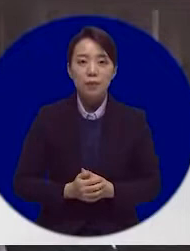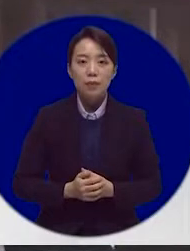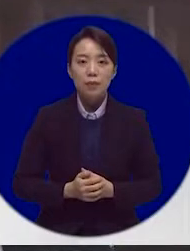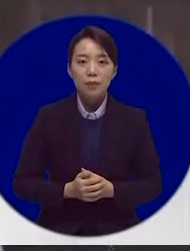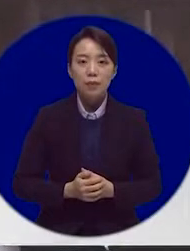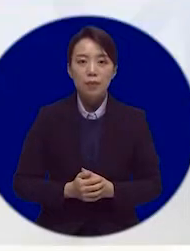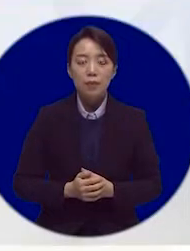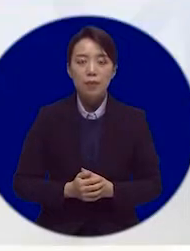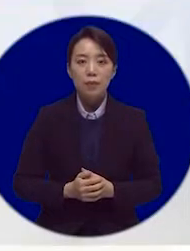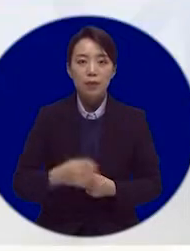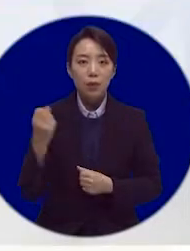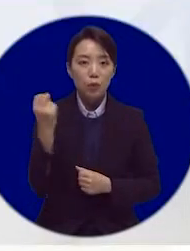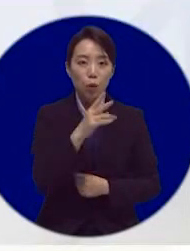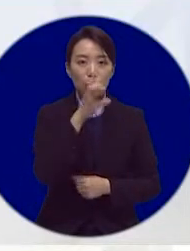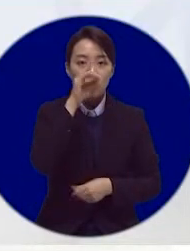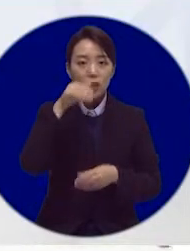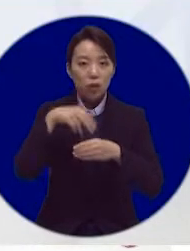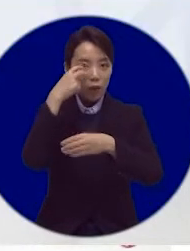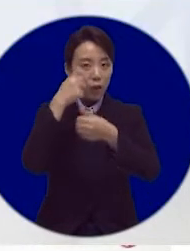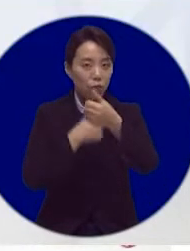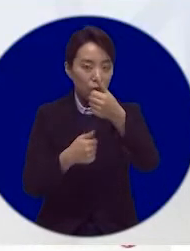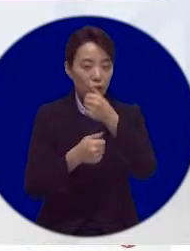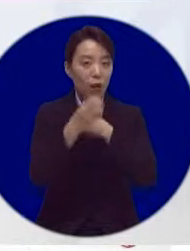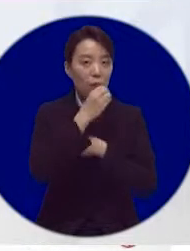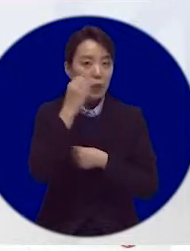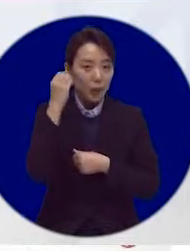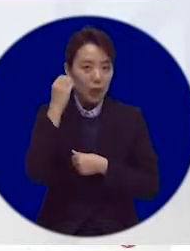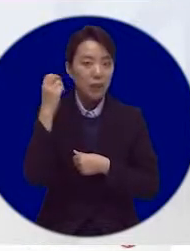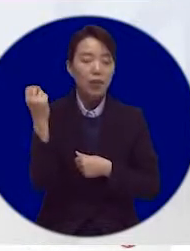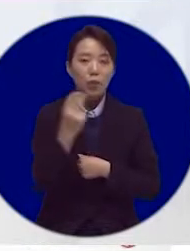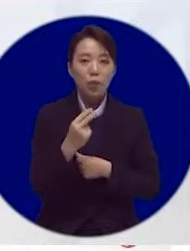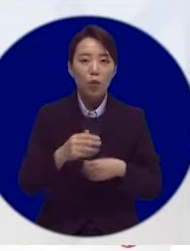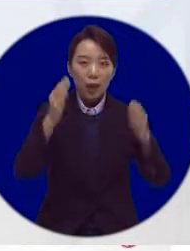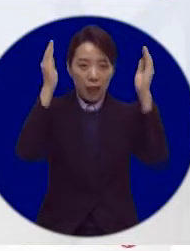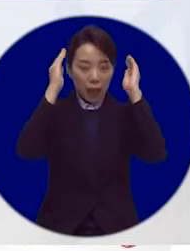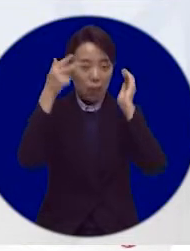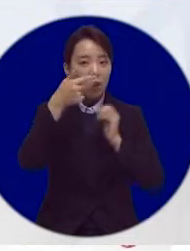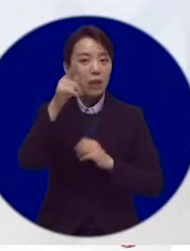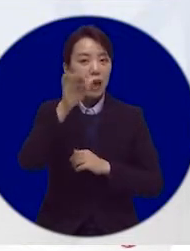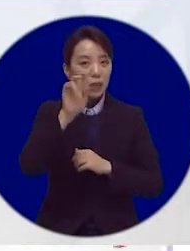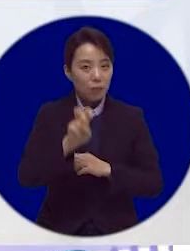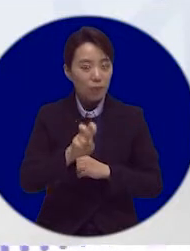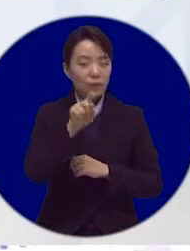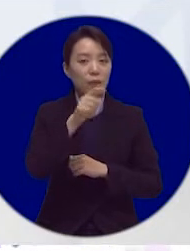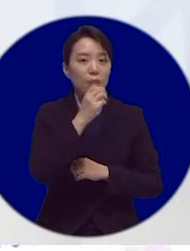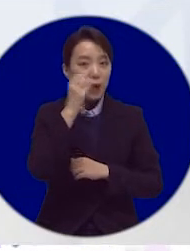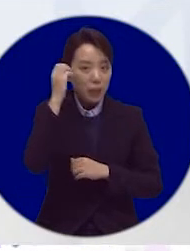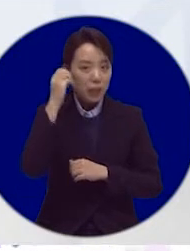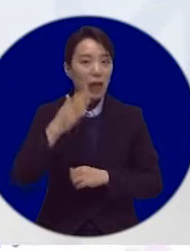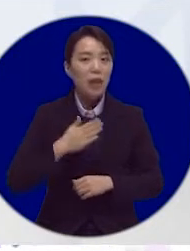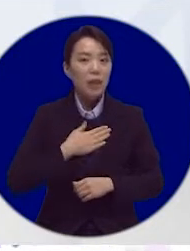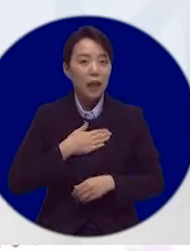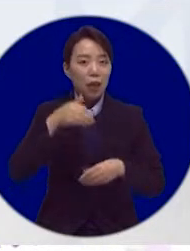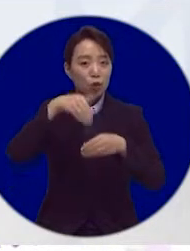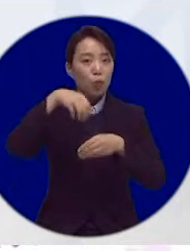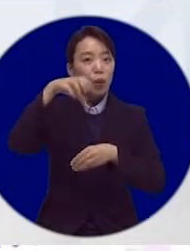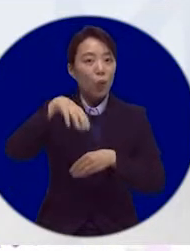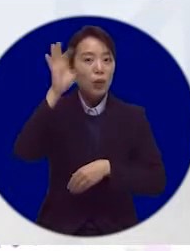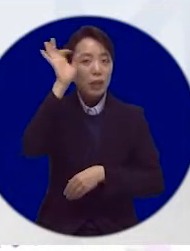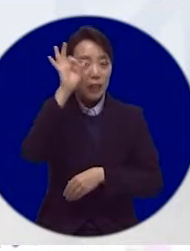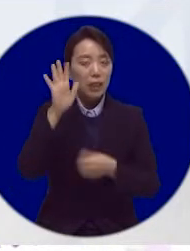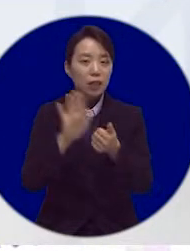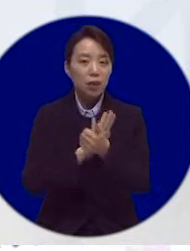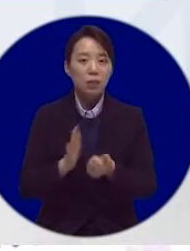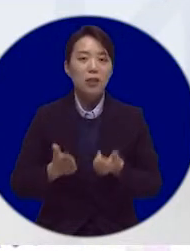계획입니다. 또 중앙선거관리위원회 홈페이지와 네이버, 다음 등 포털 사이트에 내 투표소 찾기 서비스를